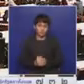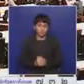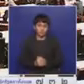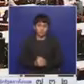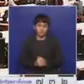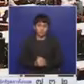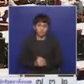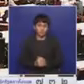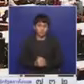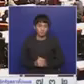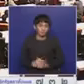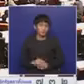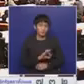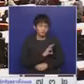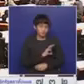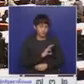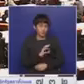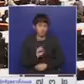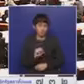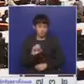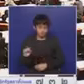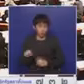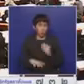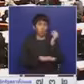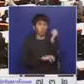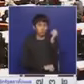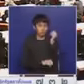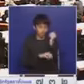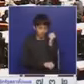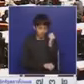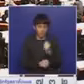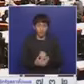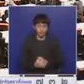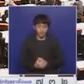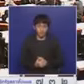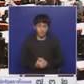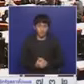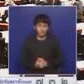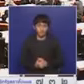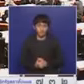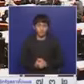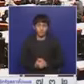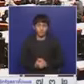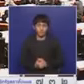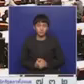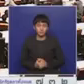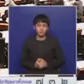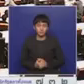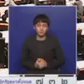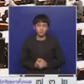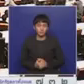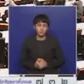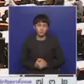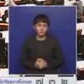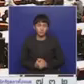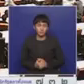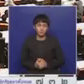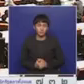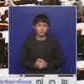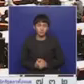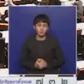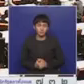ผู้แทนราษฎรจังหวัดสงขลาเขตเลือกตั้งที่ 7อำเภอนาทวีสบ้าย้อยสำนักแต้วสำนักขามของอำเภอ